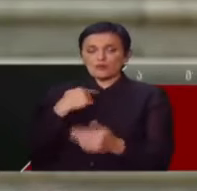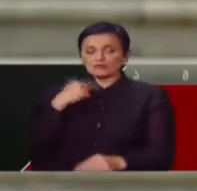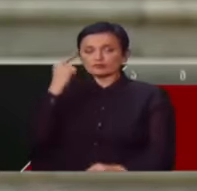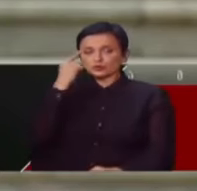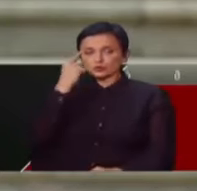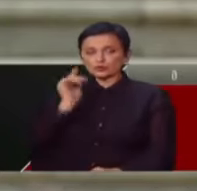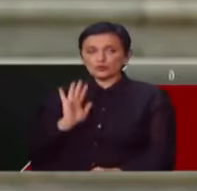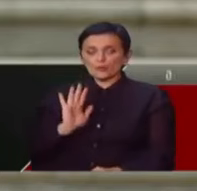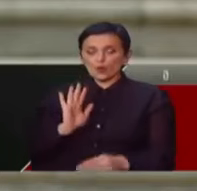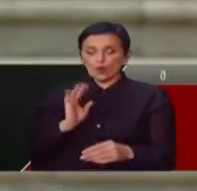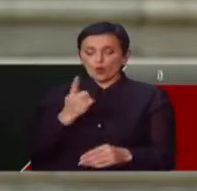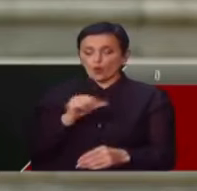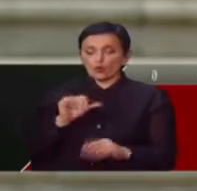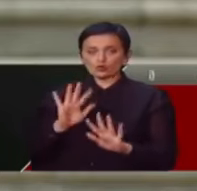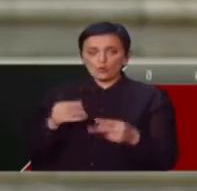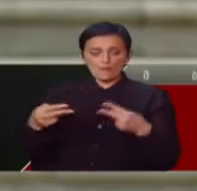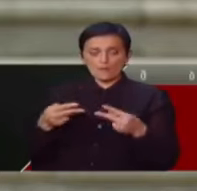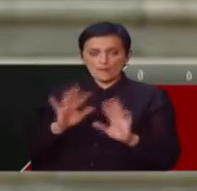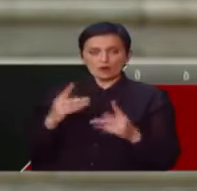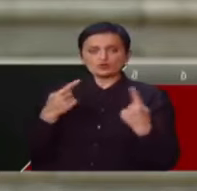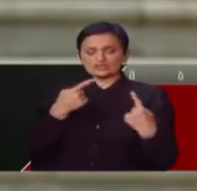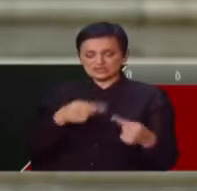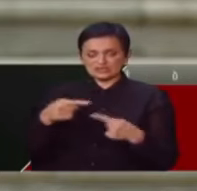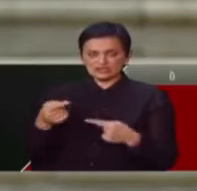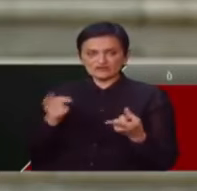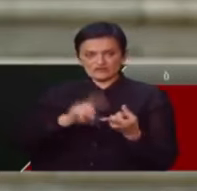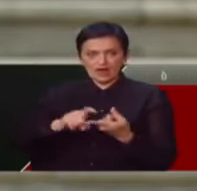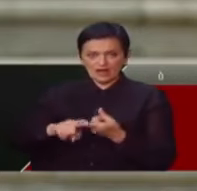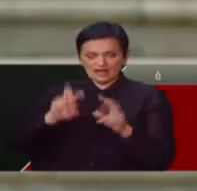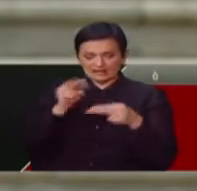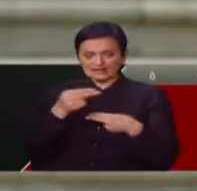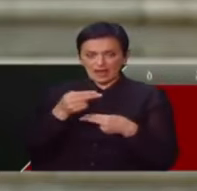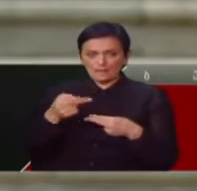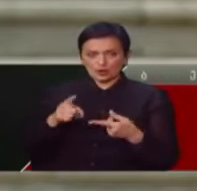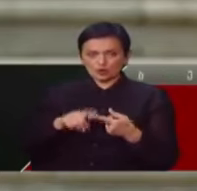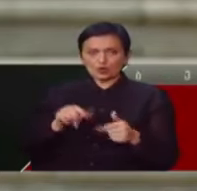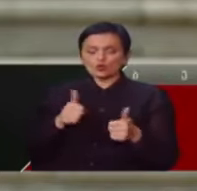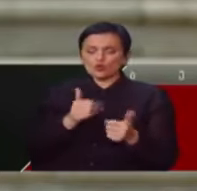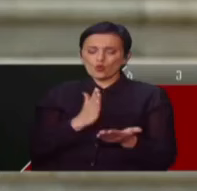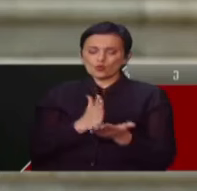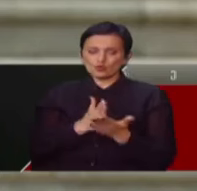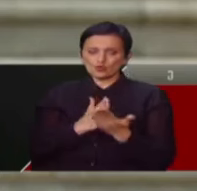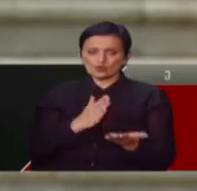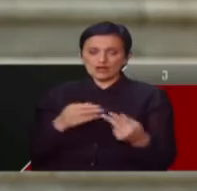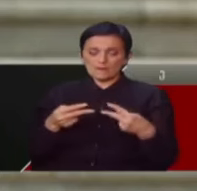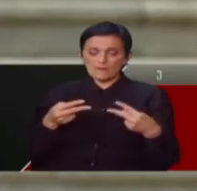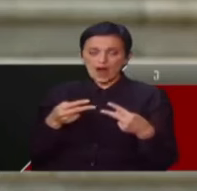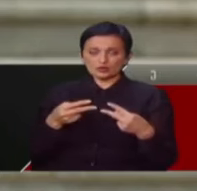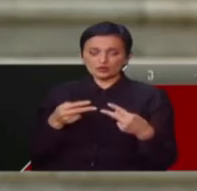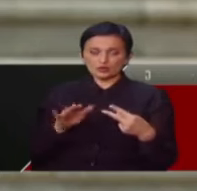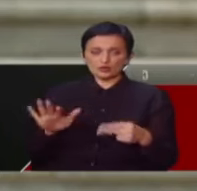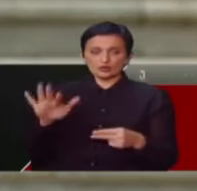დამეფიქროთ, არა მხოლოდ პარტნიორობის, არამედ სხვა ჭრილში და სხვა თემებთან დაკავშირებით, მათ შორის როგორიც არის პარტნიორი